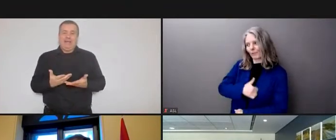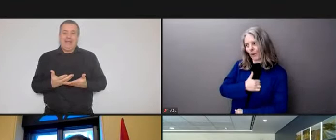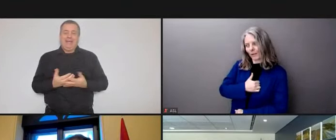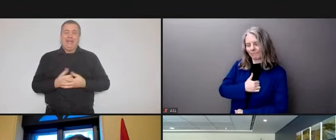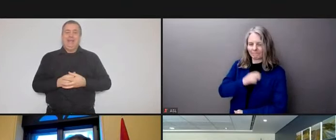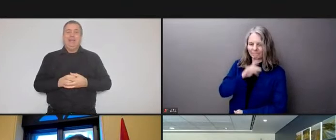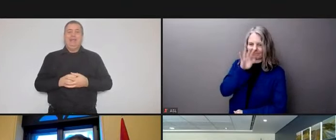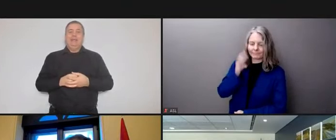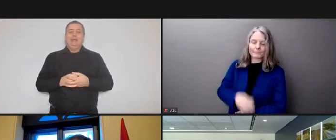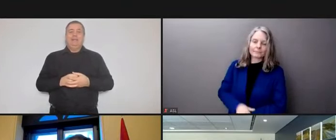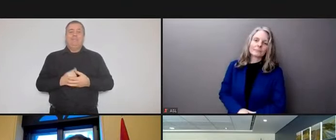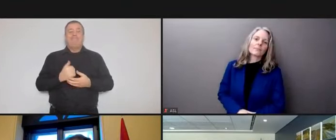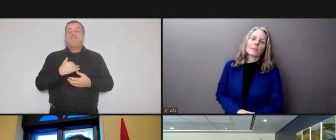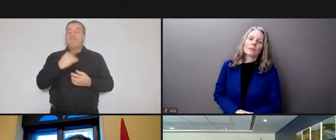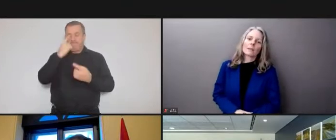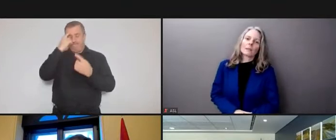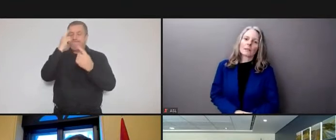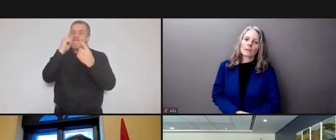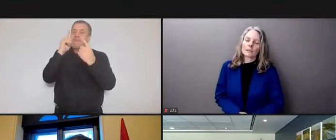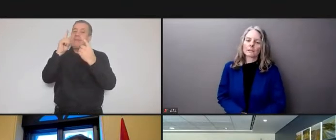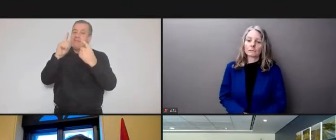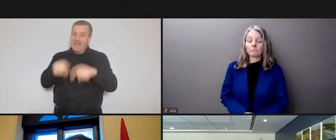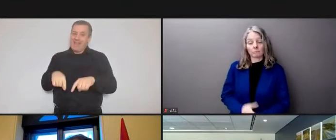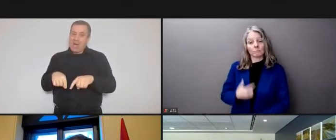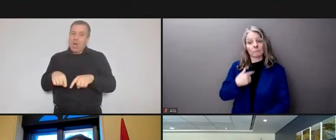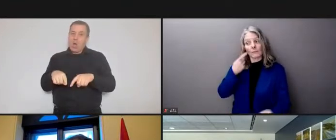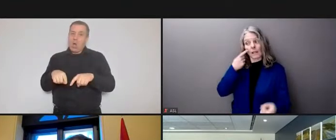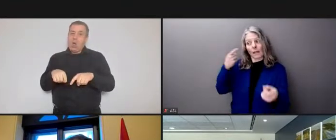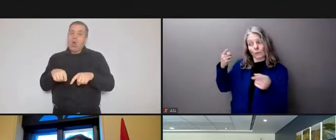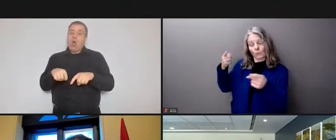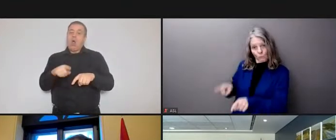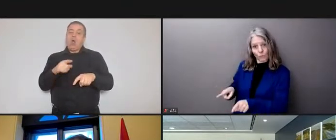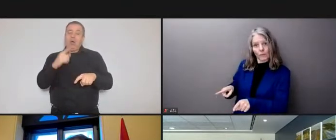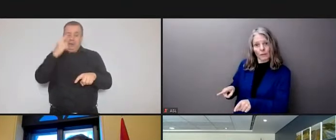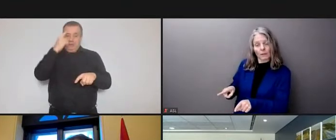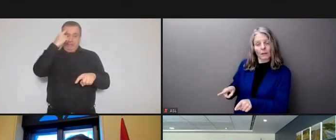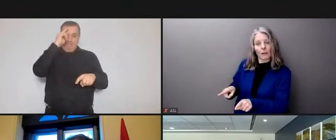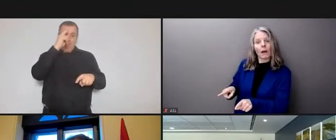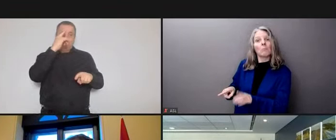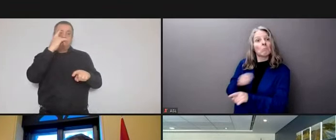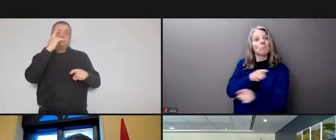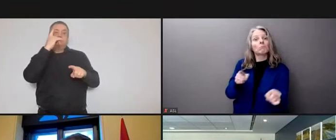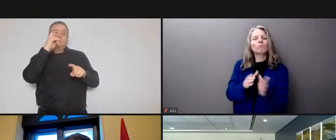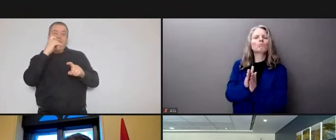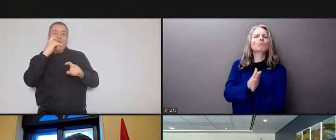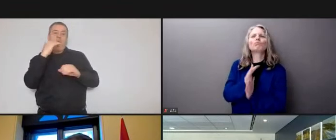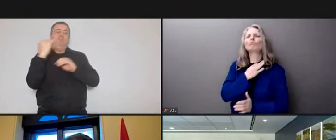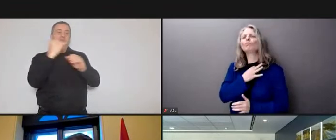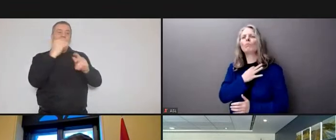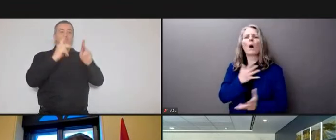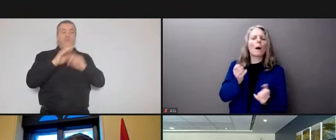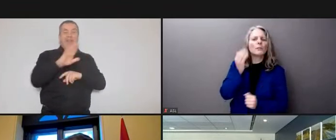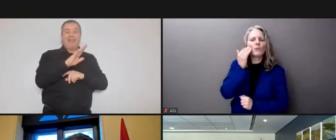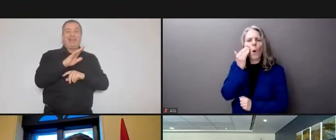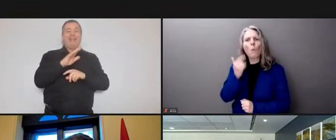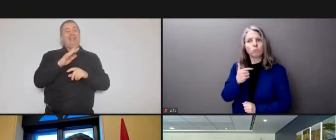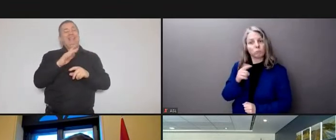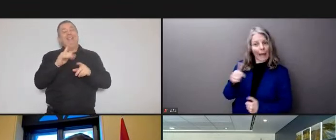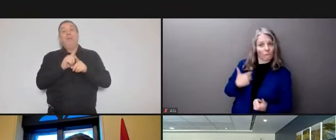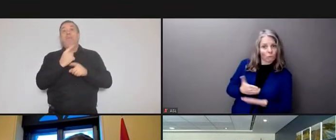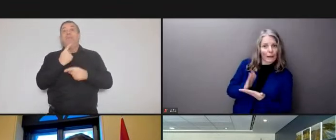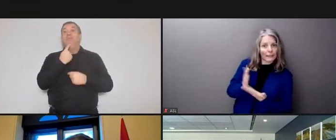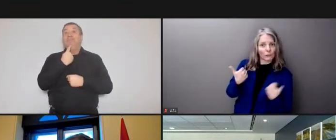Je suis d'accord qu'il y a un intérêt public à en savoir les détails. Et